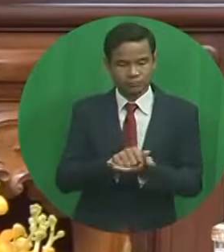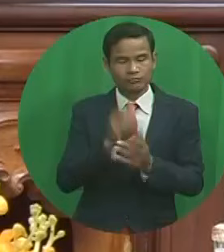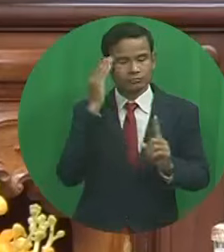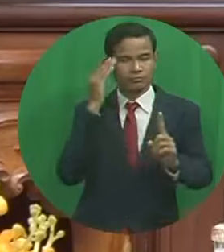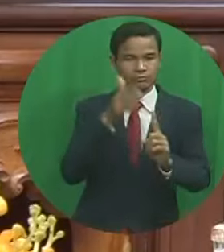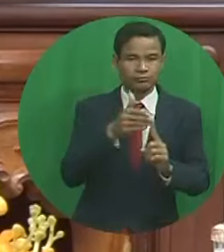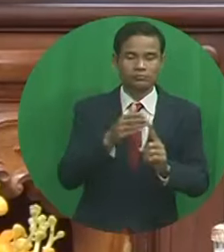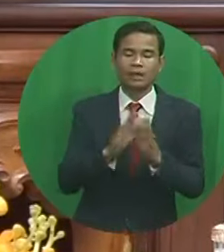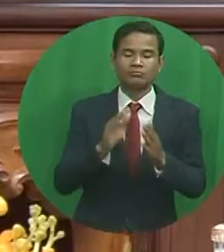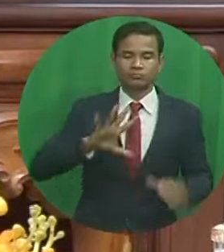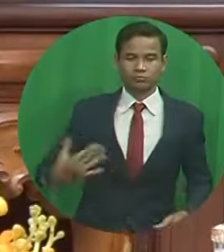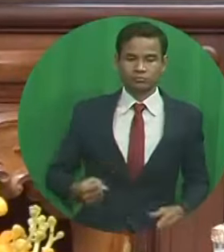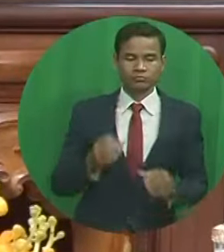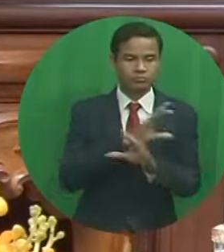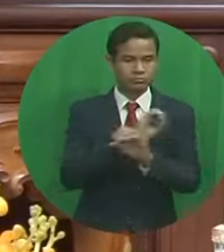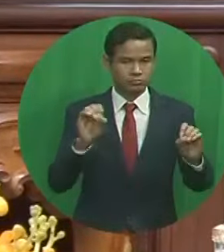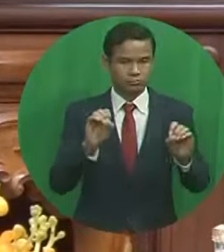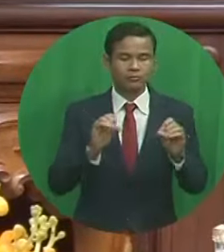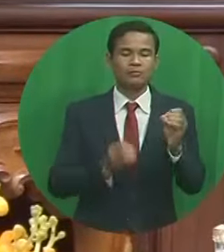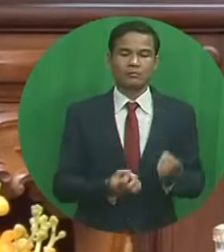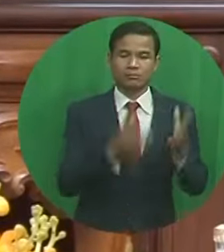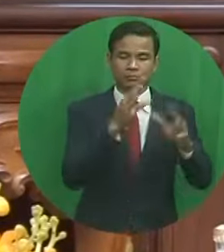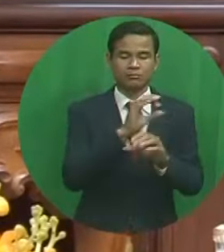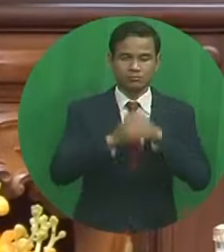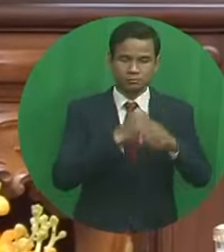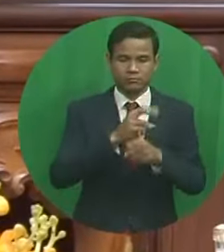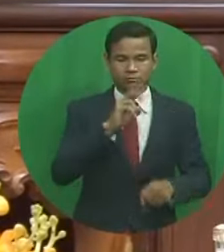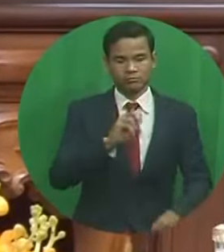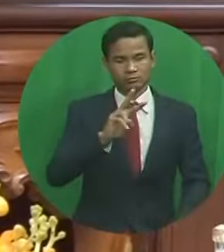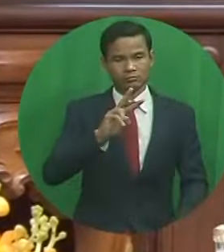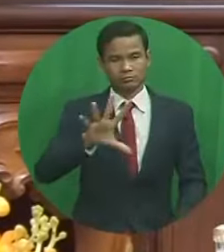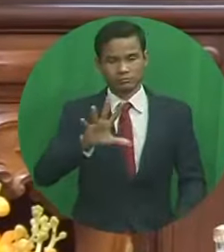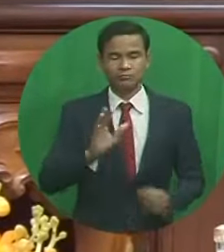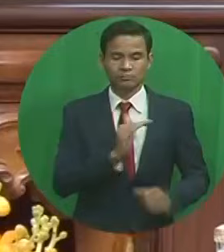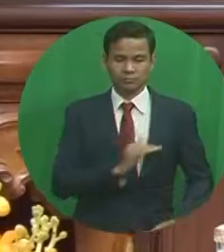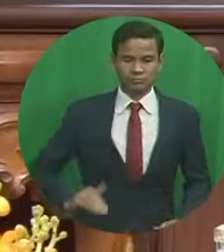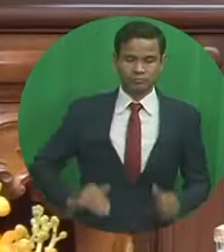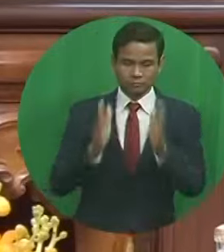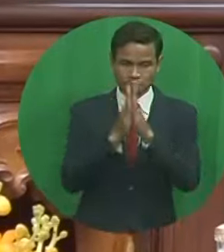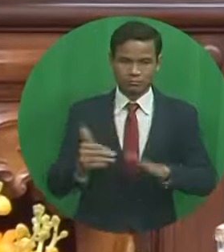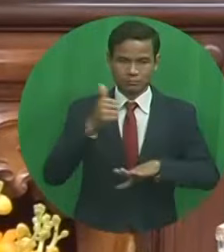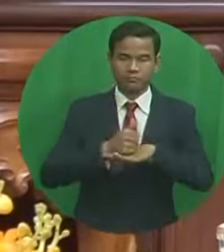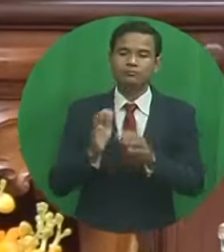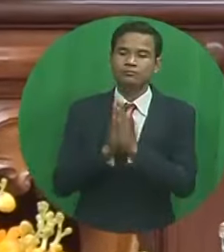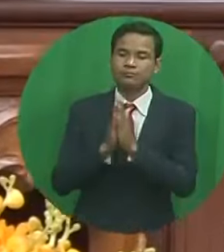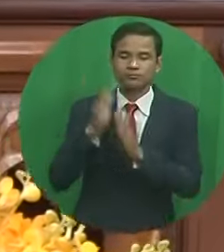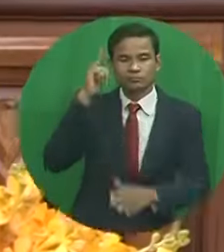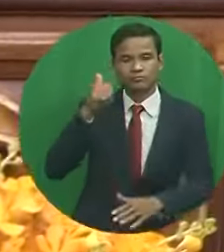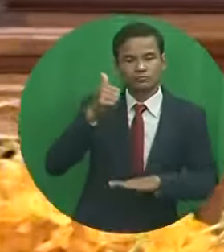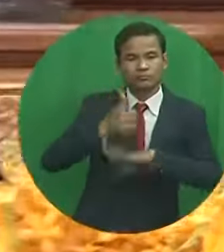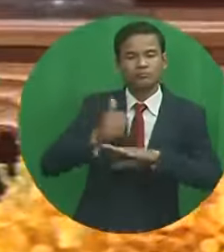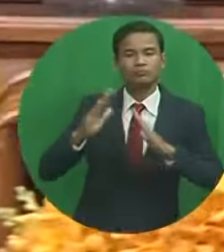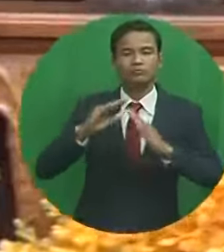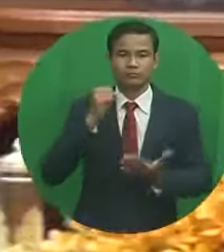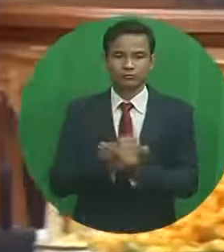កម្ពុជាគ្មានមីនឆ្នាំ2025ជាមួយគ្នានេះសម្ដេចប្រធានរដ្ឋសភាបានស្នើដល់លោកជំទាវអាយកៈរដ្ឋទូ